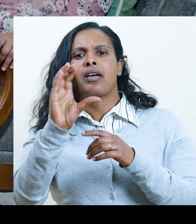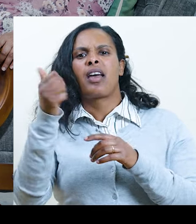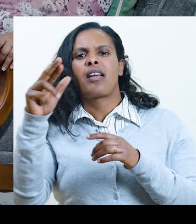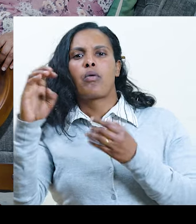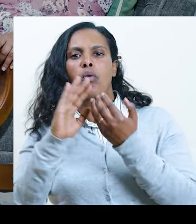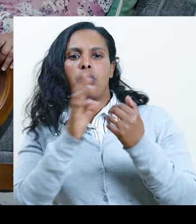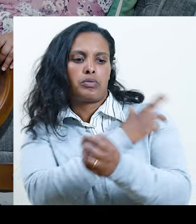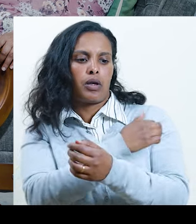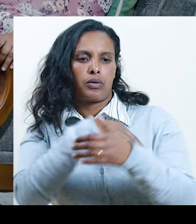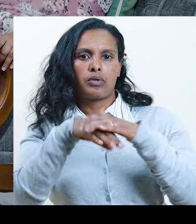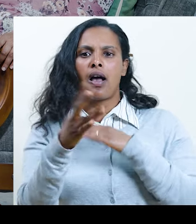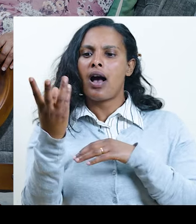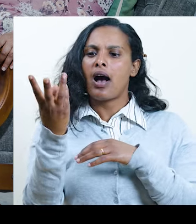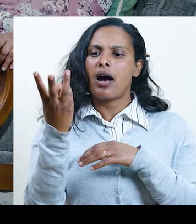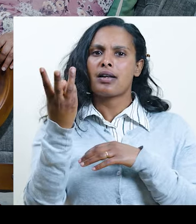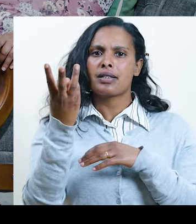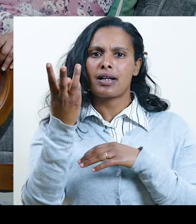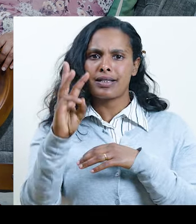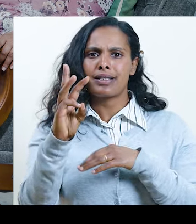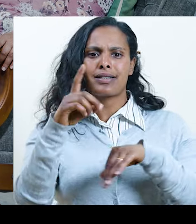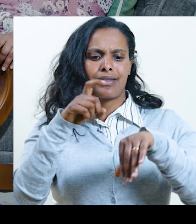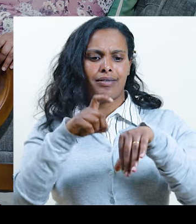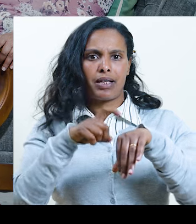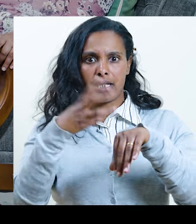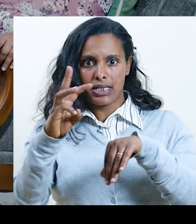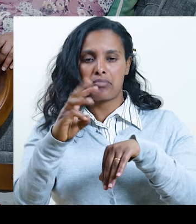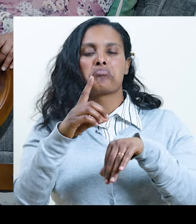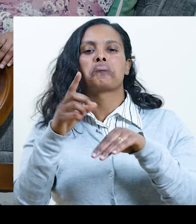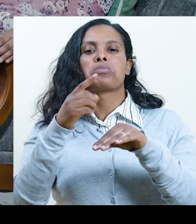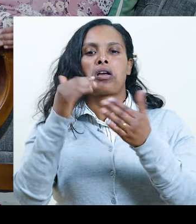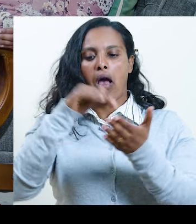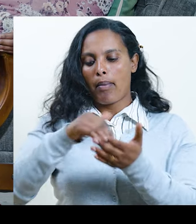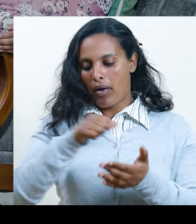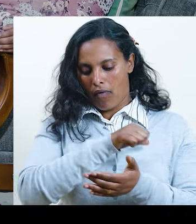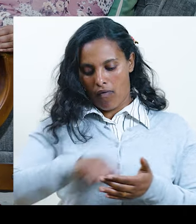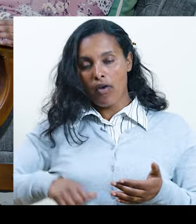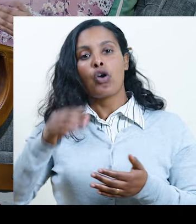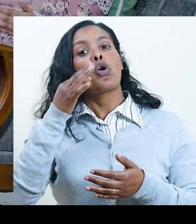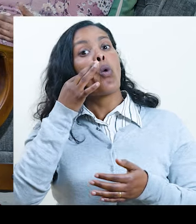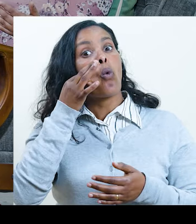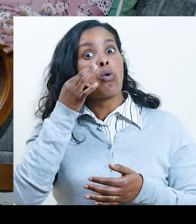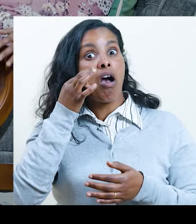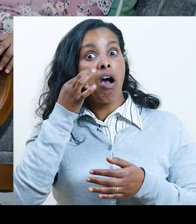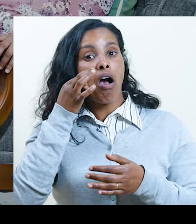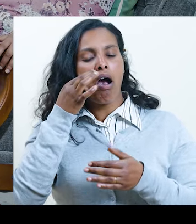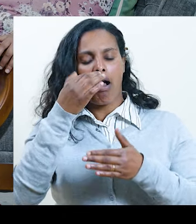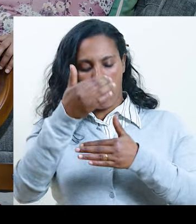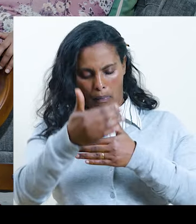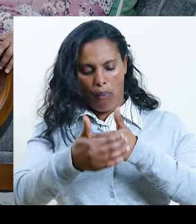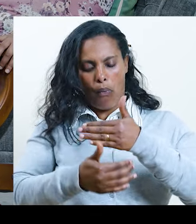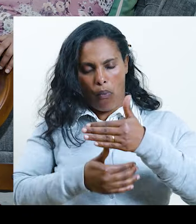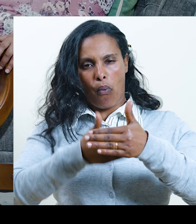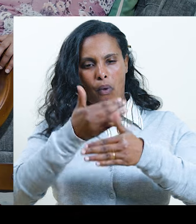ላይ አሁን 16ኛ ቀዶ ጥገና እየጠበቅኩ ነው ያለሁት። ምክንያቱም የቆዳ ሂደት ፕሮግረስ አለው።